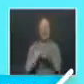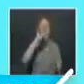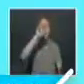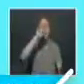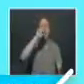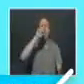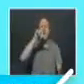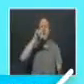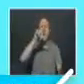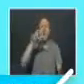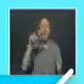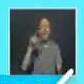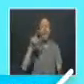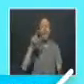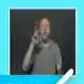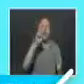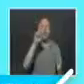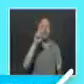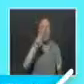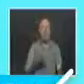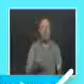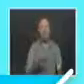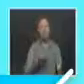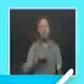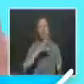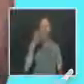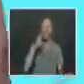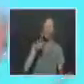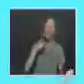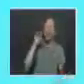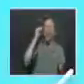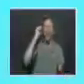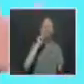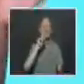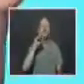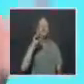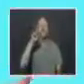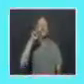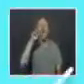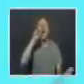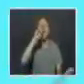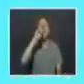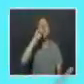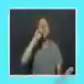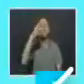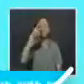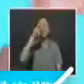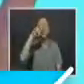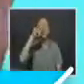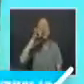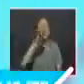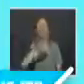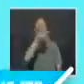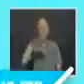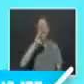אני לא יודע את השם, זה זוכר את השם, בסדר, לא משנה, כולם, ועמי פופר, ולא יודע, כולם,